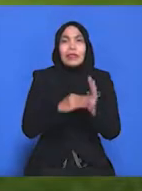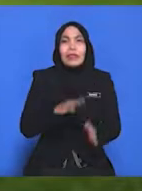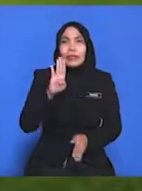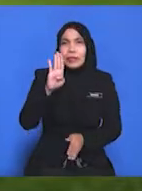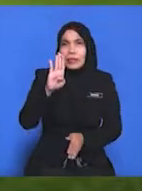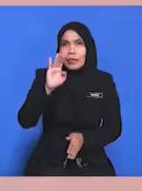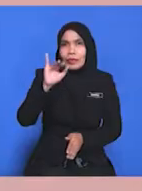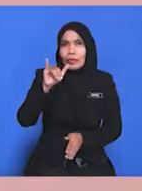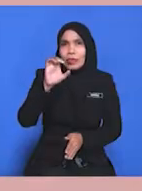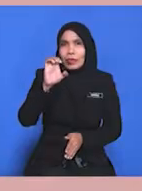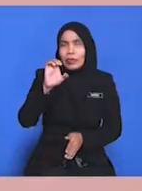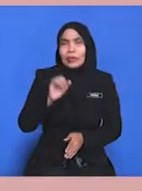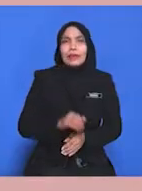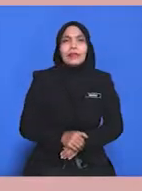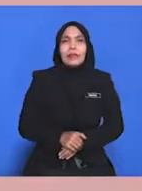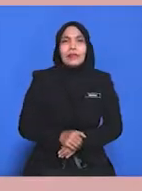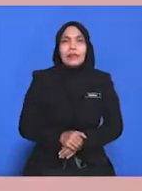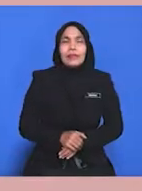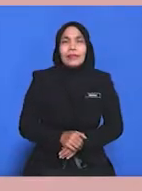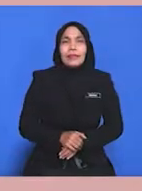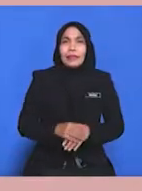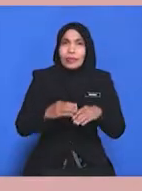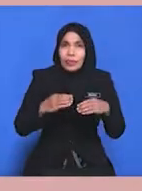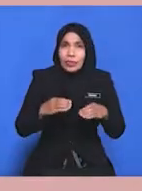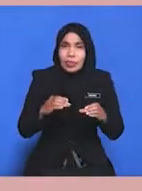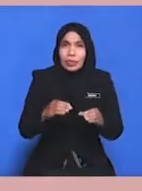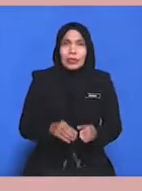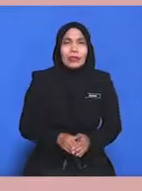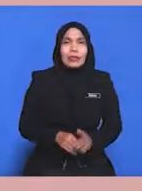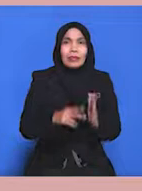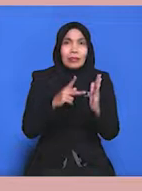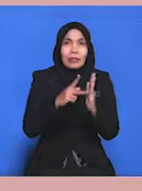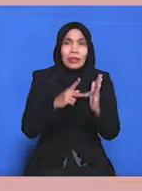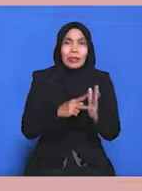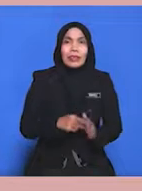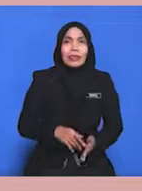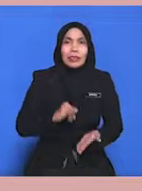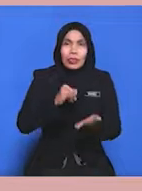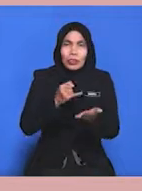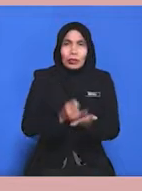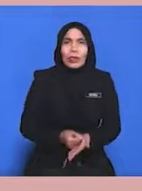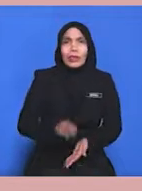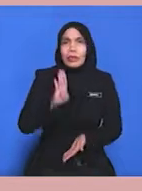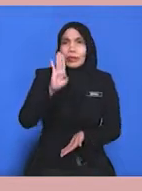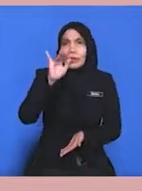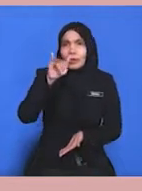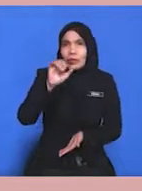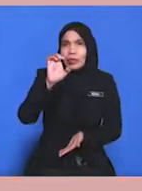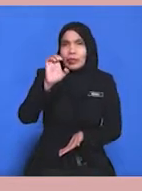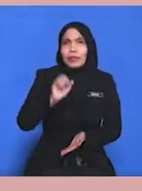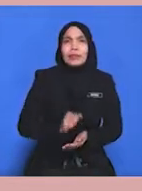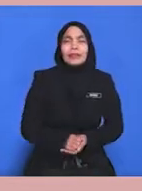ini. Untuk menentukan bye atau pasukan yang kena menunggu, kita ambil contoh jika